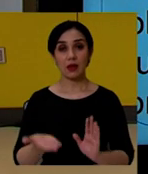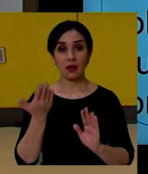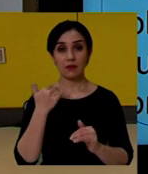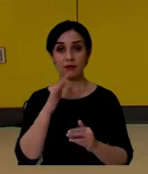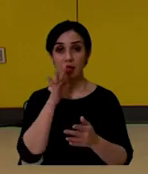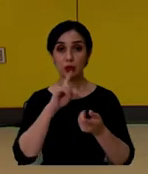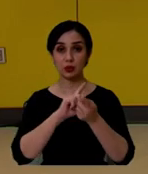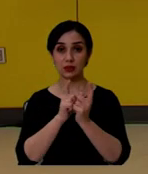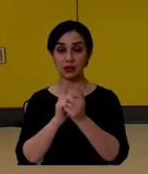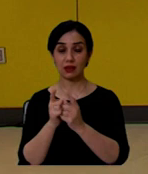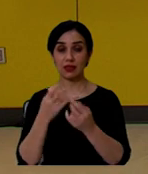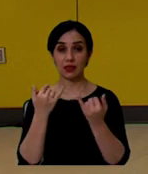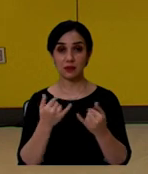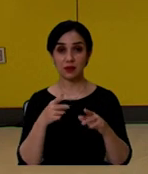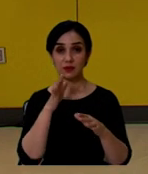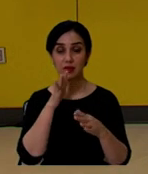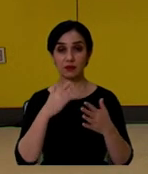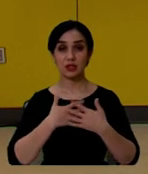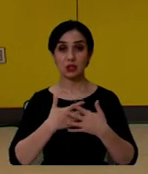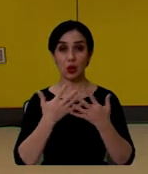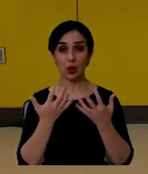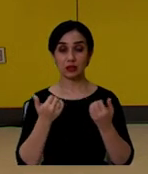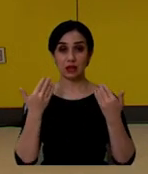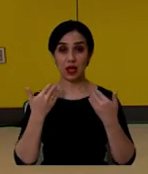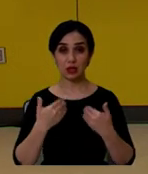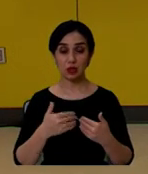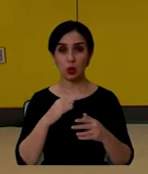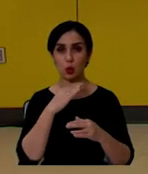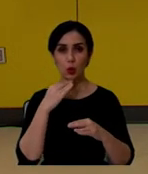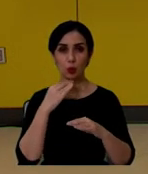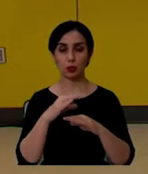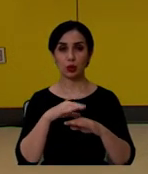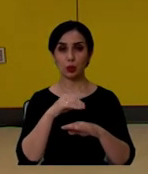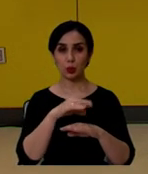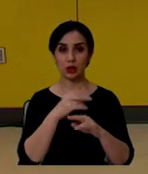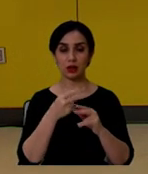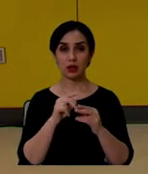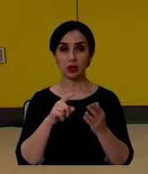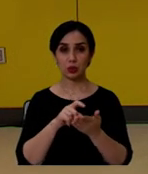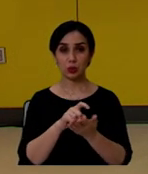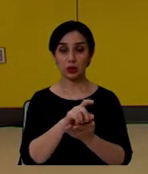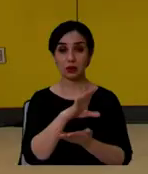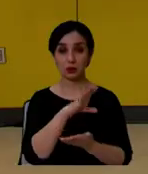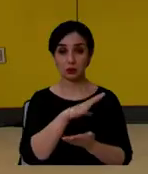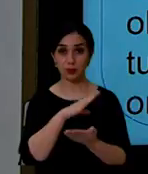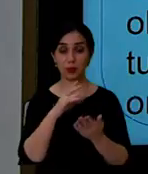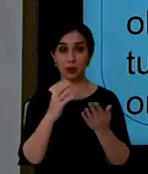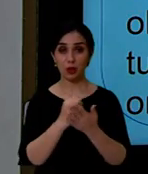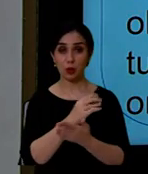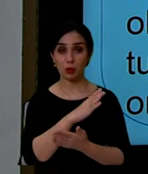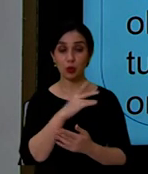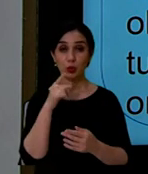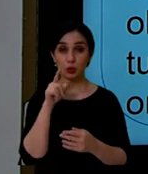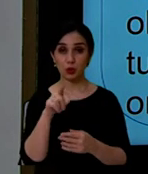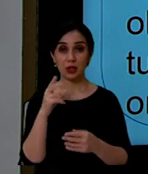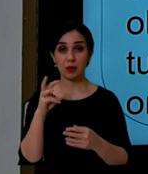Evolyutsiyada dastlabki nafas olish a'zosi ko'p tukli halqali chuvalchanglarda paydo bo'lgan. Bu yerda